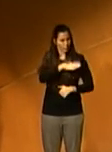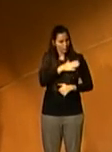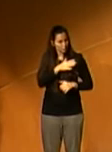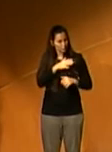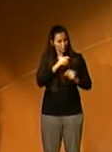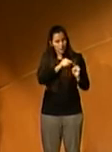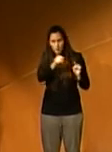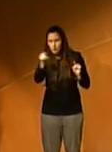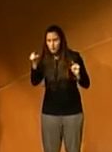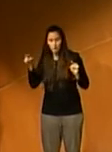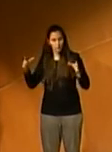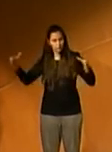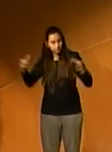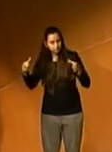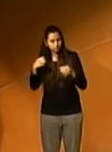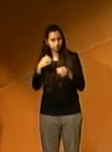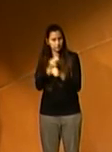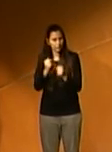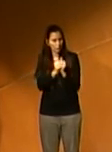Est-ce que vous répondez maintenant ou est-ce que...